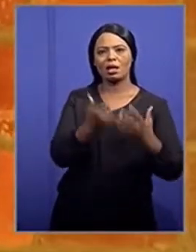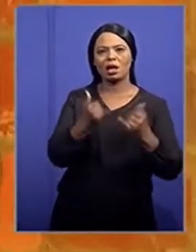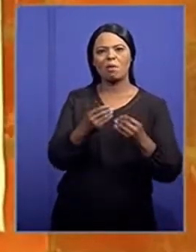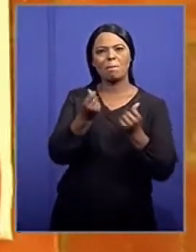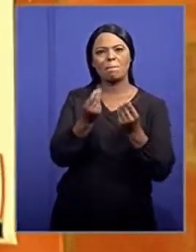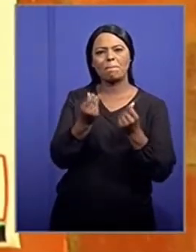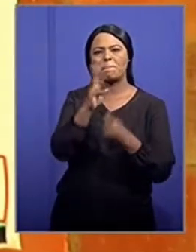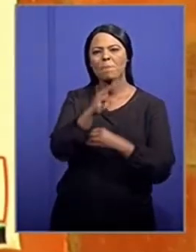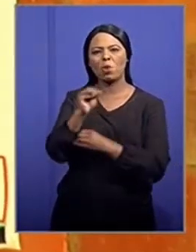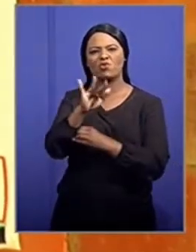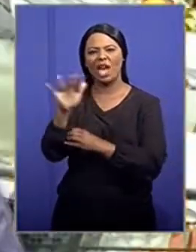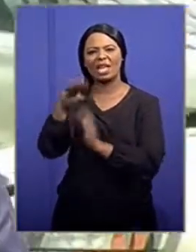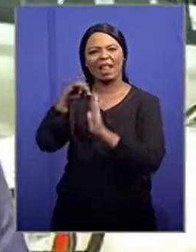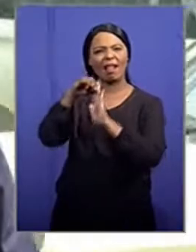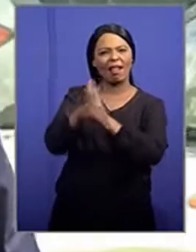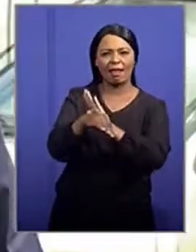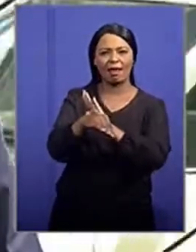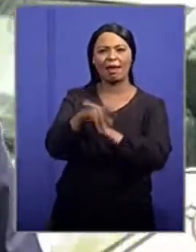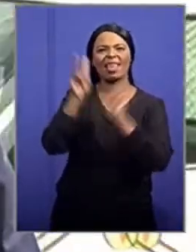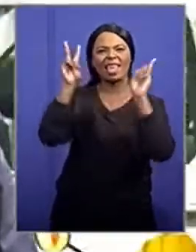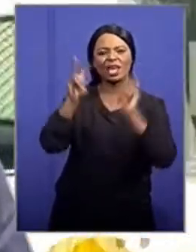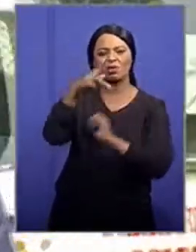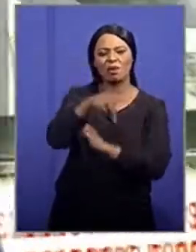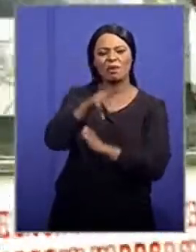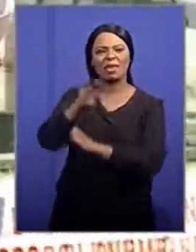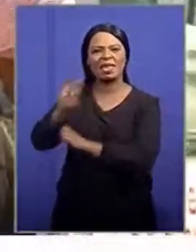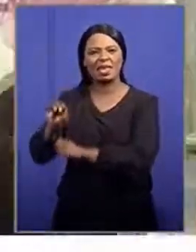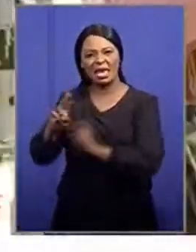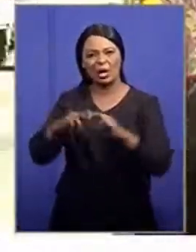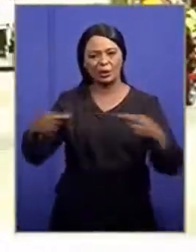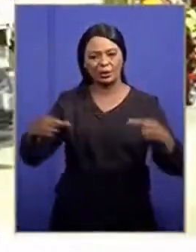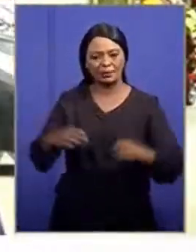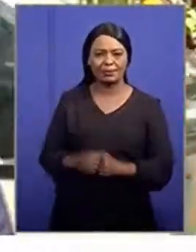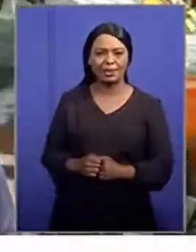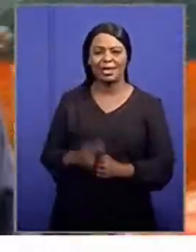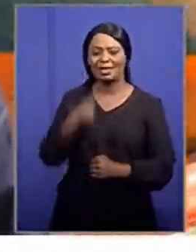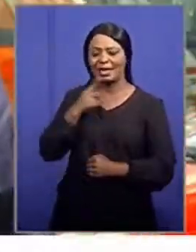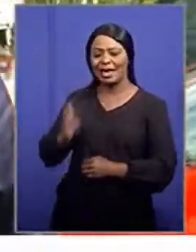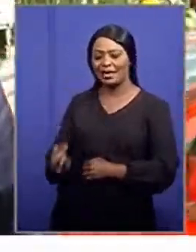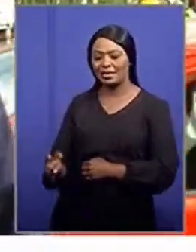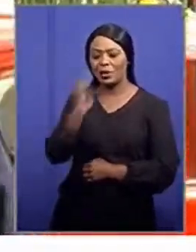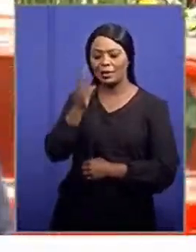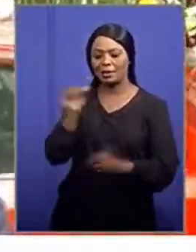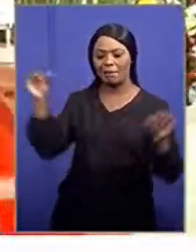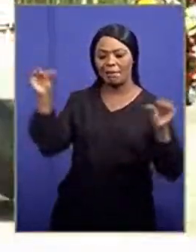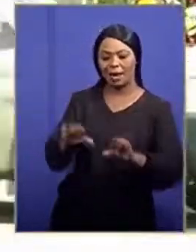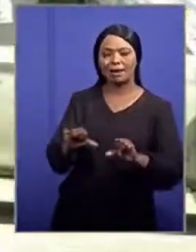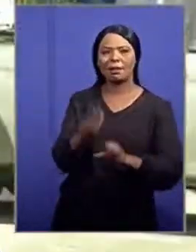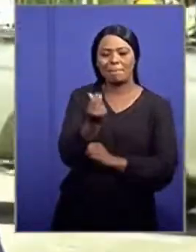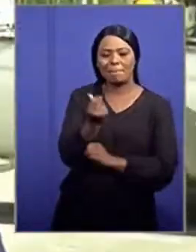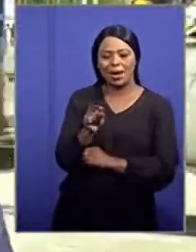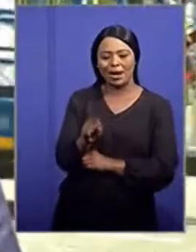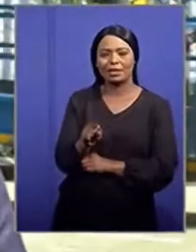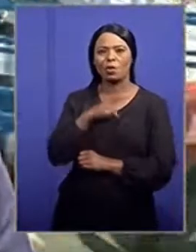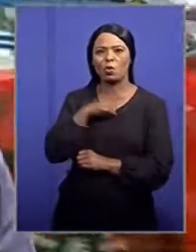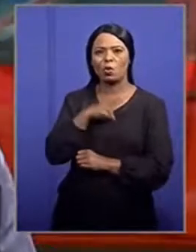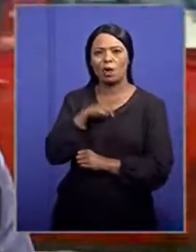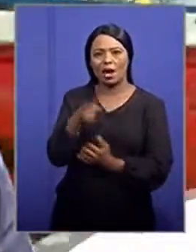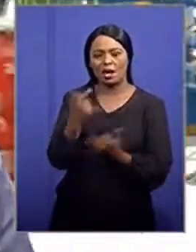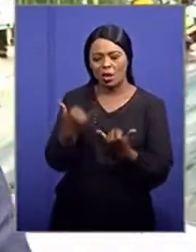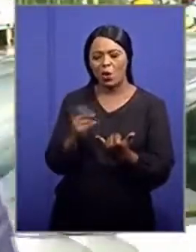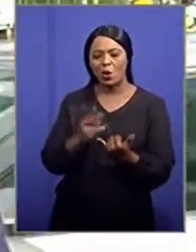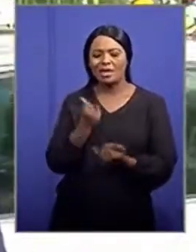diranta malebana le ditlabelo tša PPE. O letšetše gore SIU e buša dimilione tše dingwe tša diranta dinyakišišong tša kabo